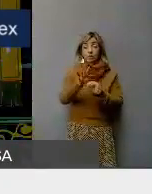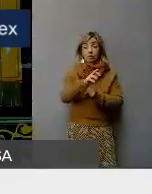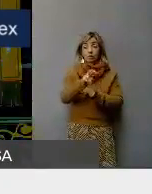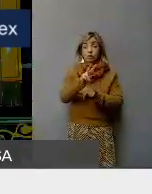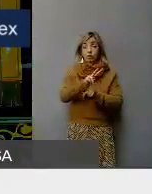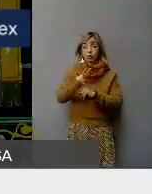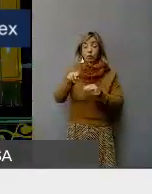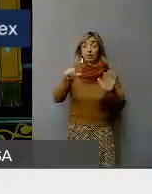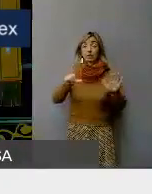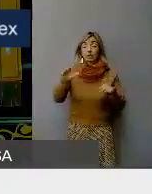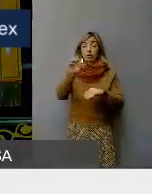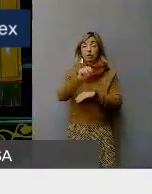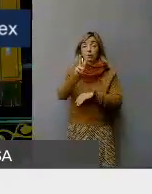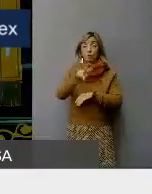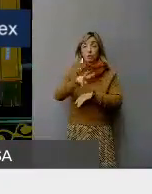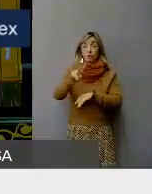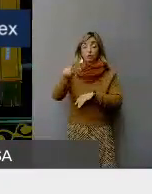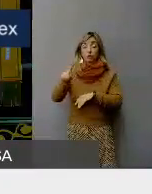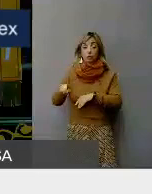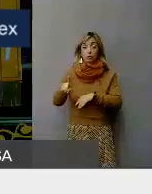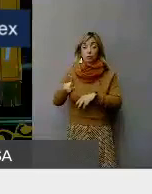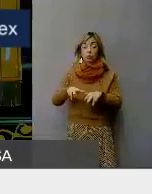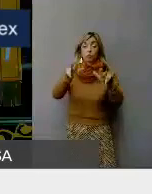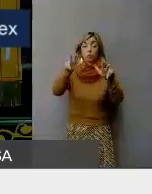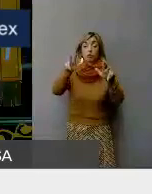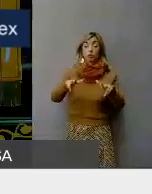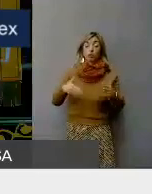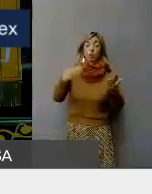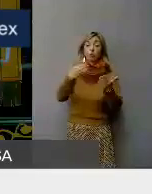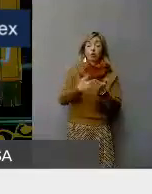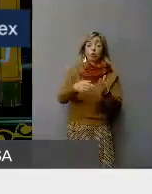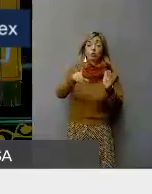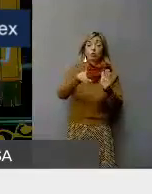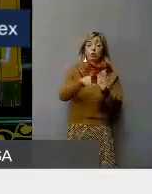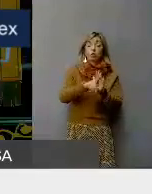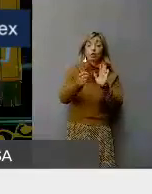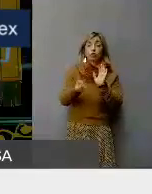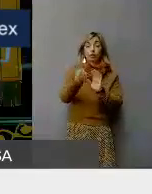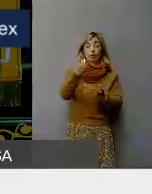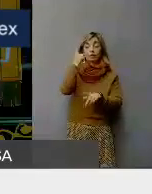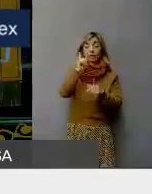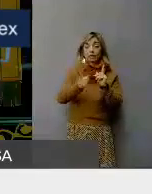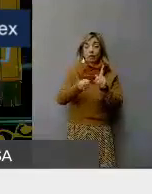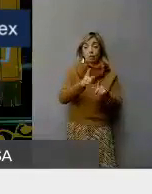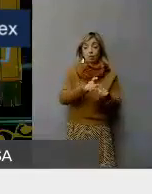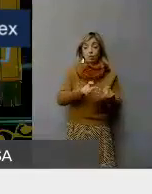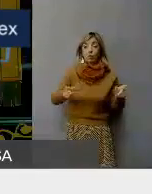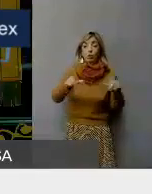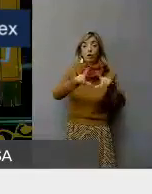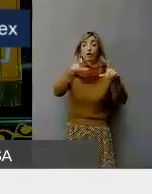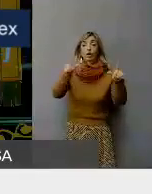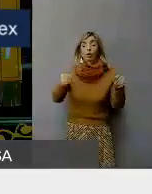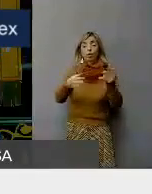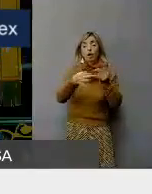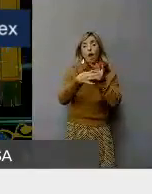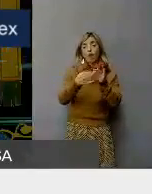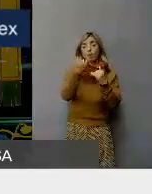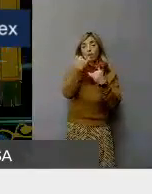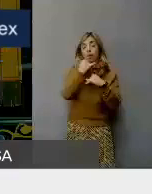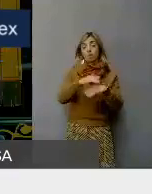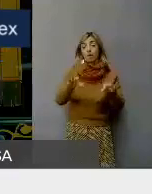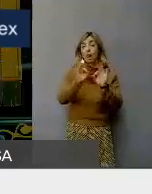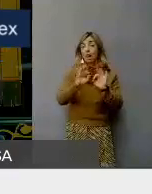ottobre 2021 approvazione proposta di legge di iniziativa popolare per una liguria amica dei bambini e libera